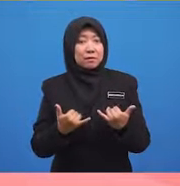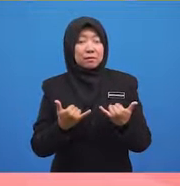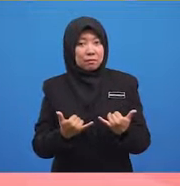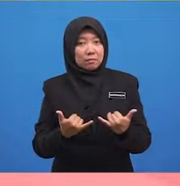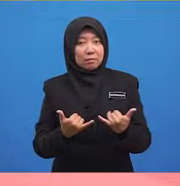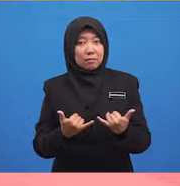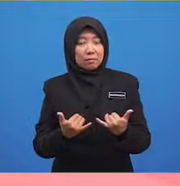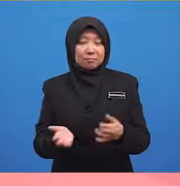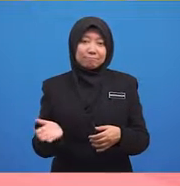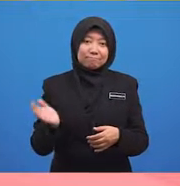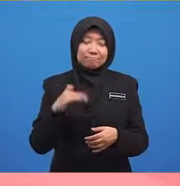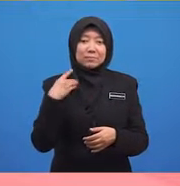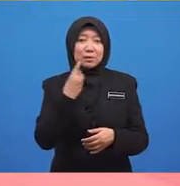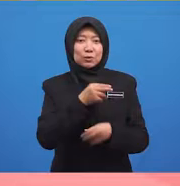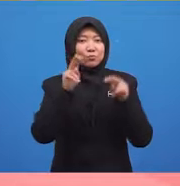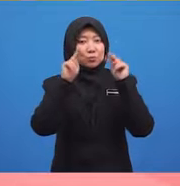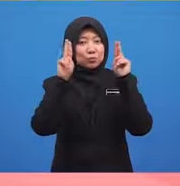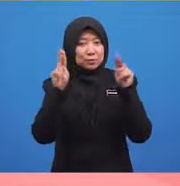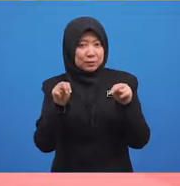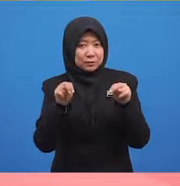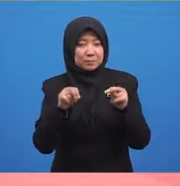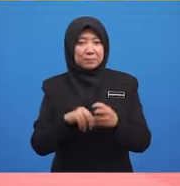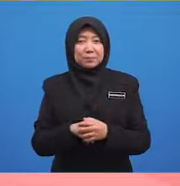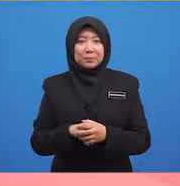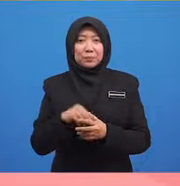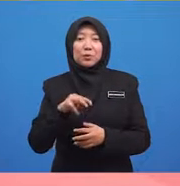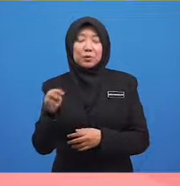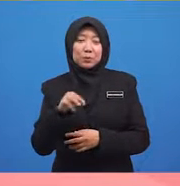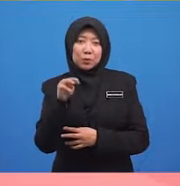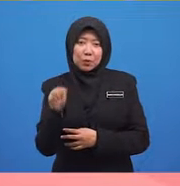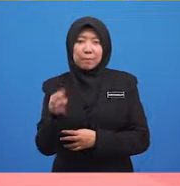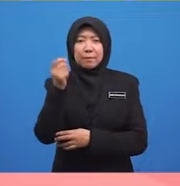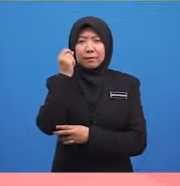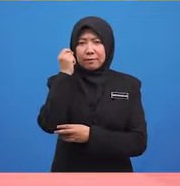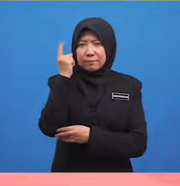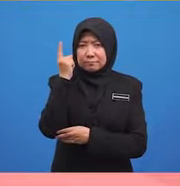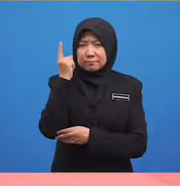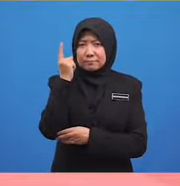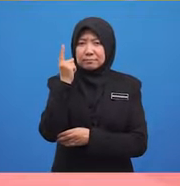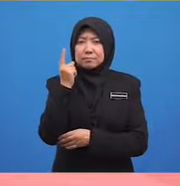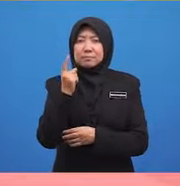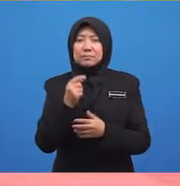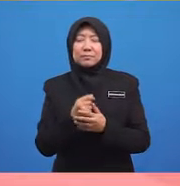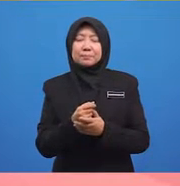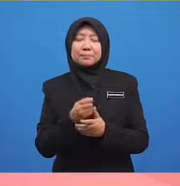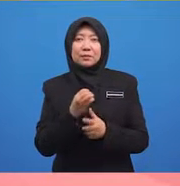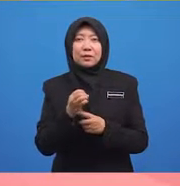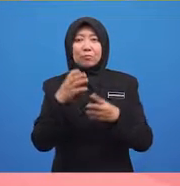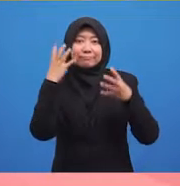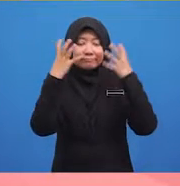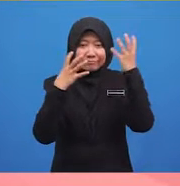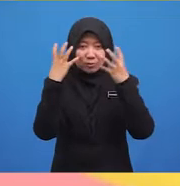Sekarang, mari kita uji sama ada murid-murid faham mahupun masih